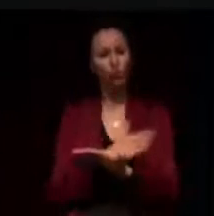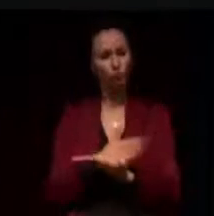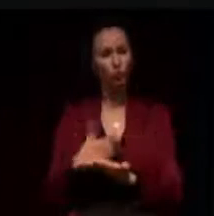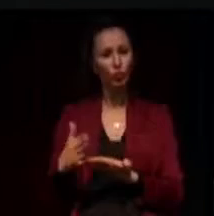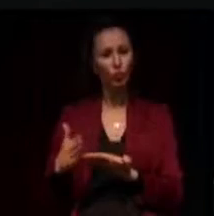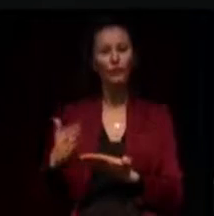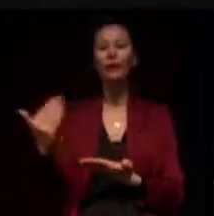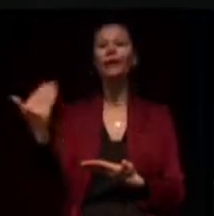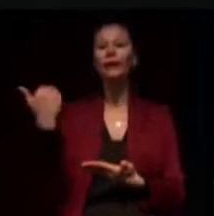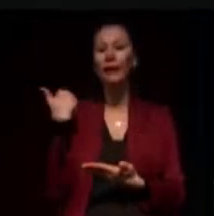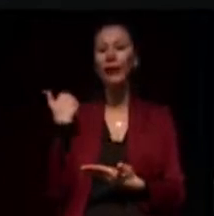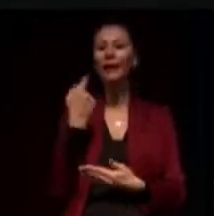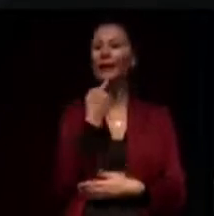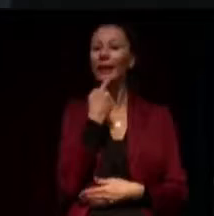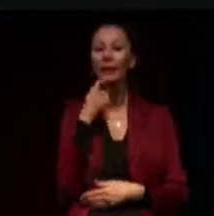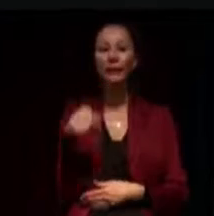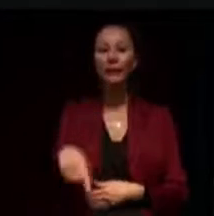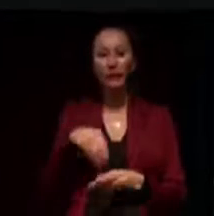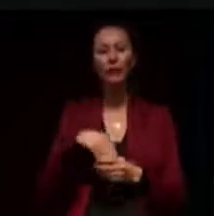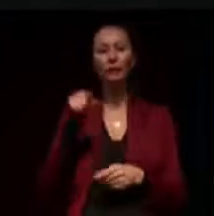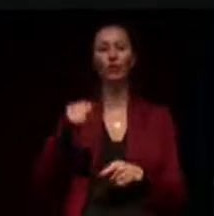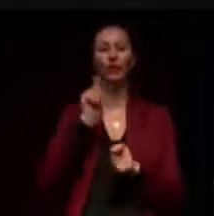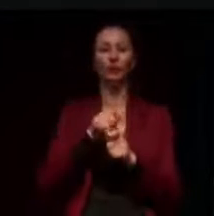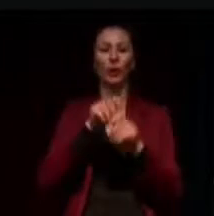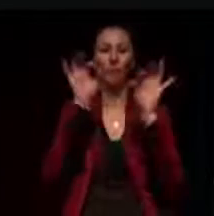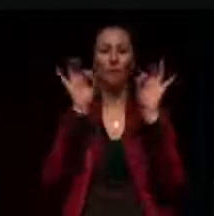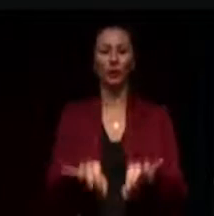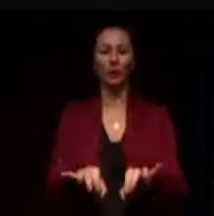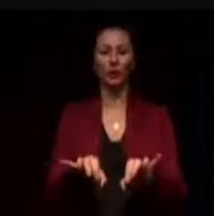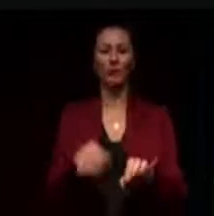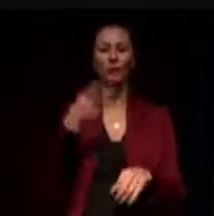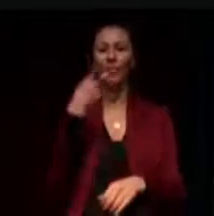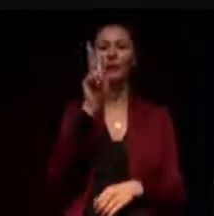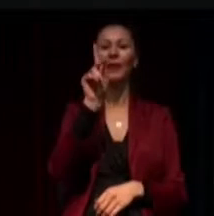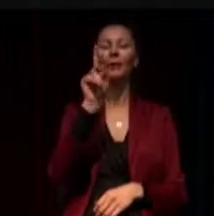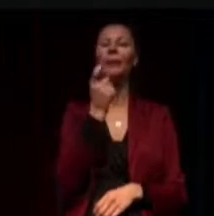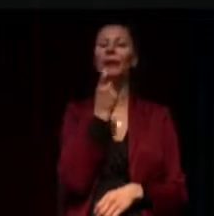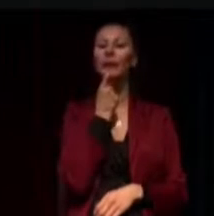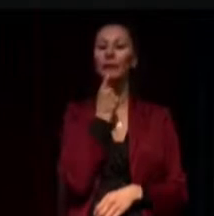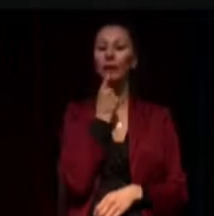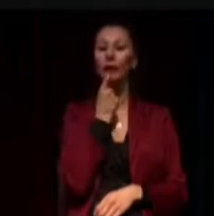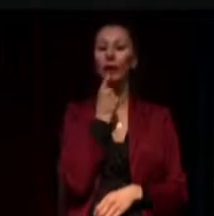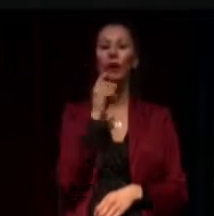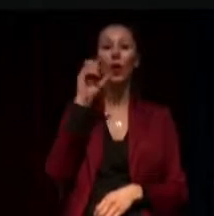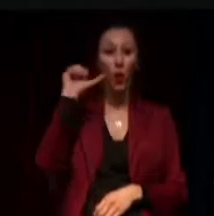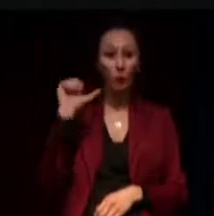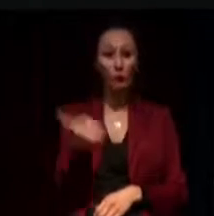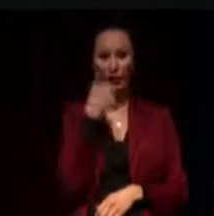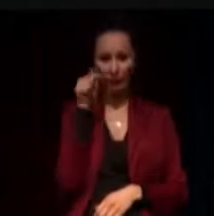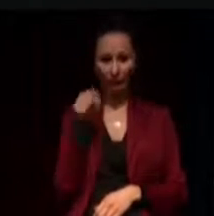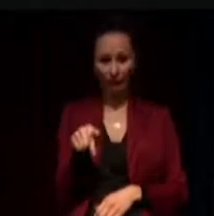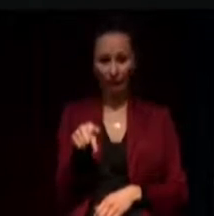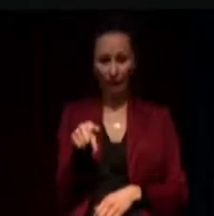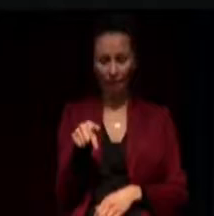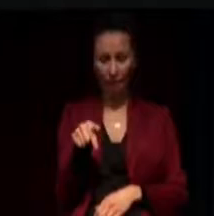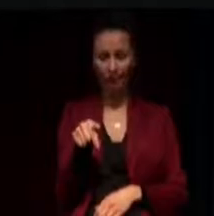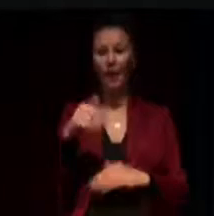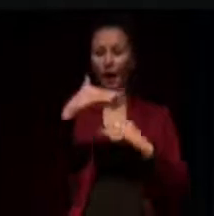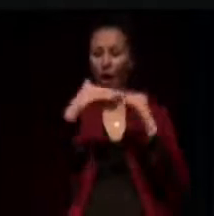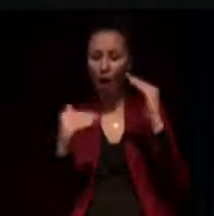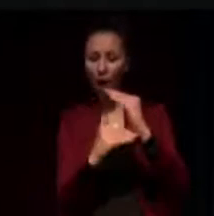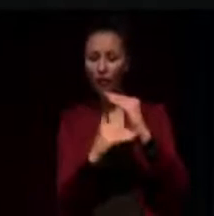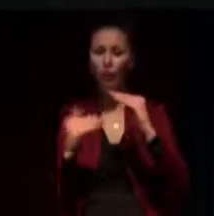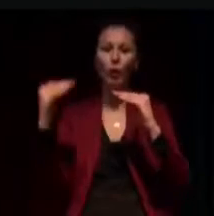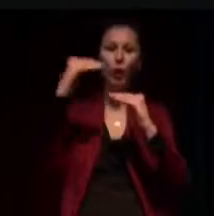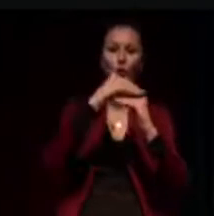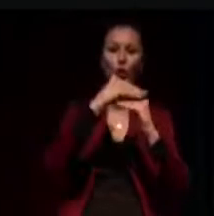sürdürüyoruz. Yeni yılda da bu işler başlıyor arkadaşlar. 2021 yılında özellikle alt ve üst